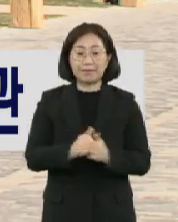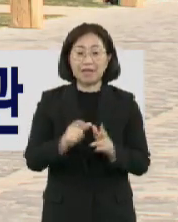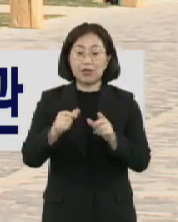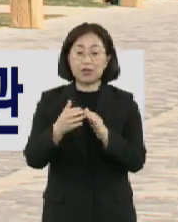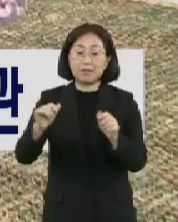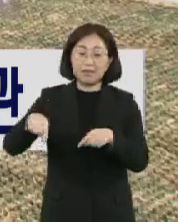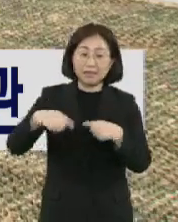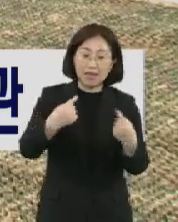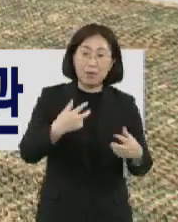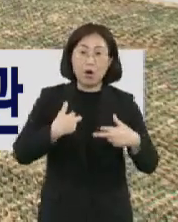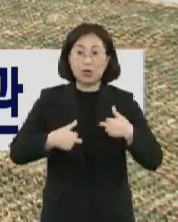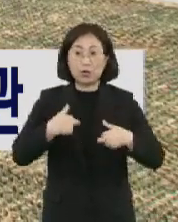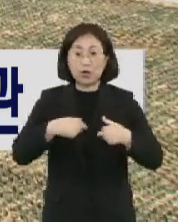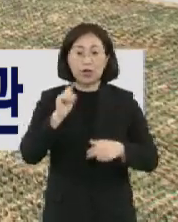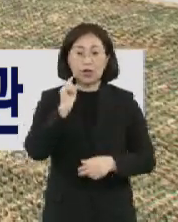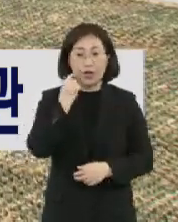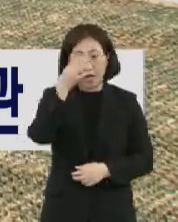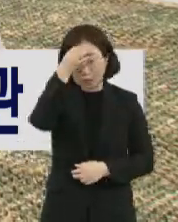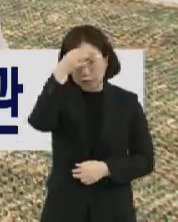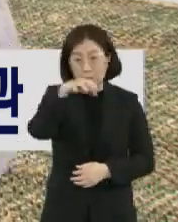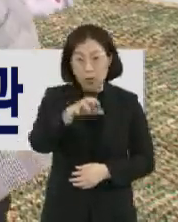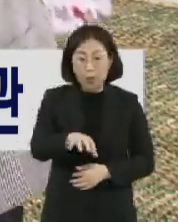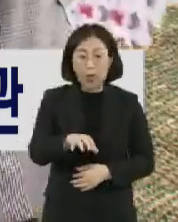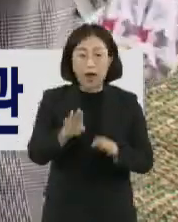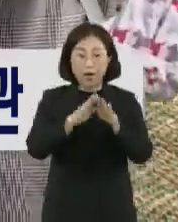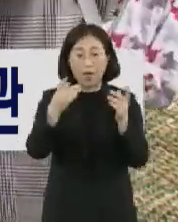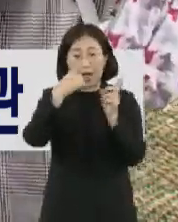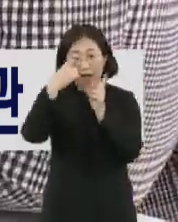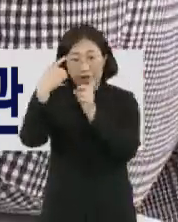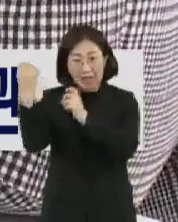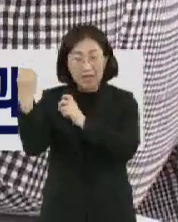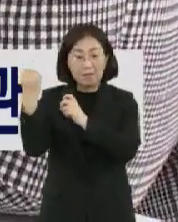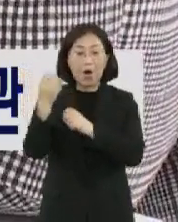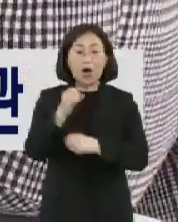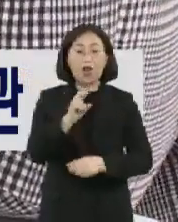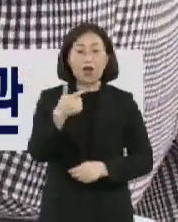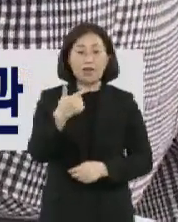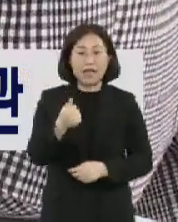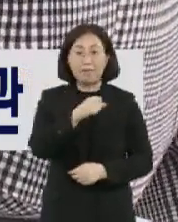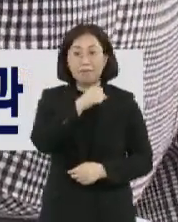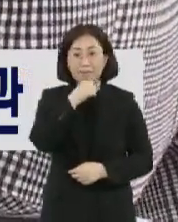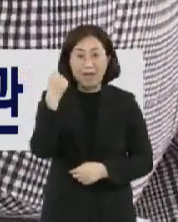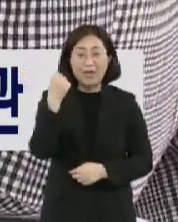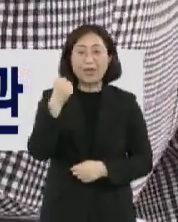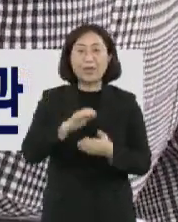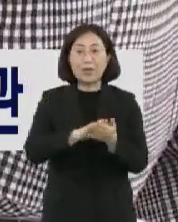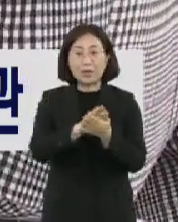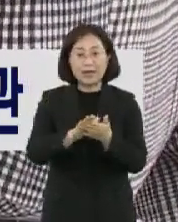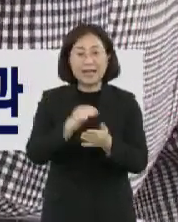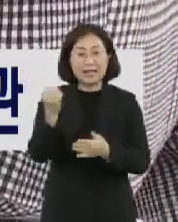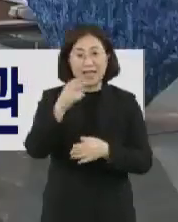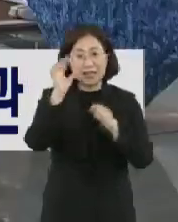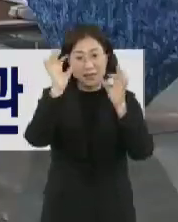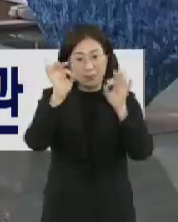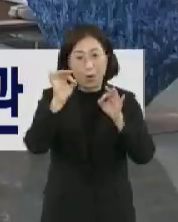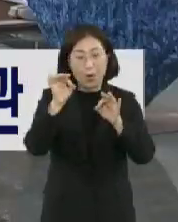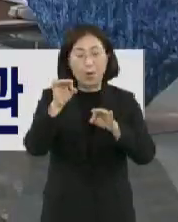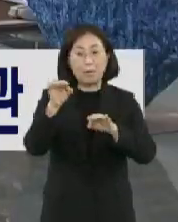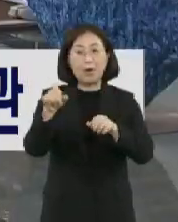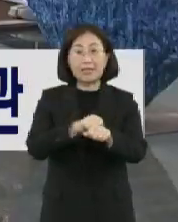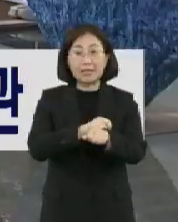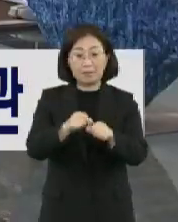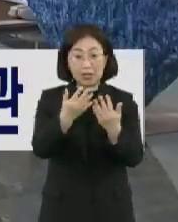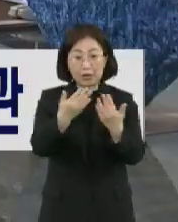참여하고 즐기는 문화 예술 공간으로 개관기념 연산 만 놀이 다시 봄 다시 봄 기획 전시를 하고 있으며